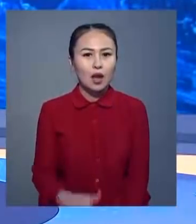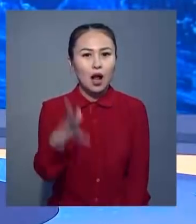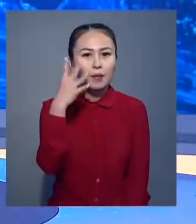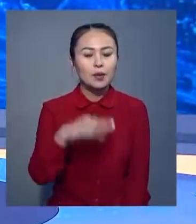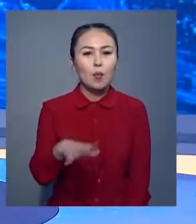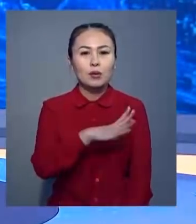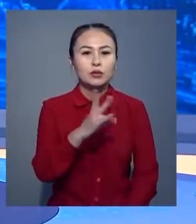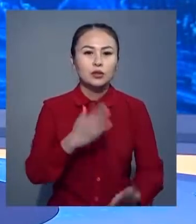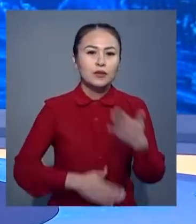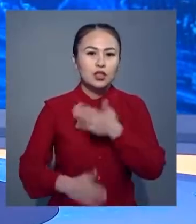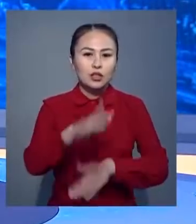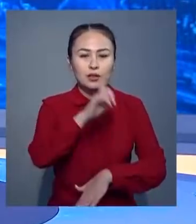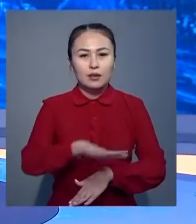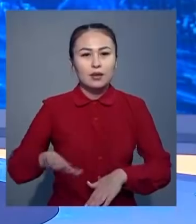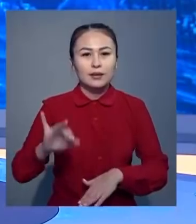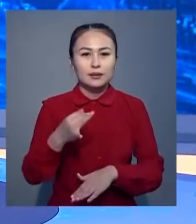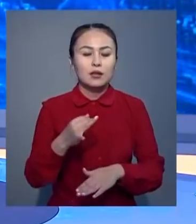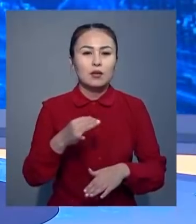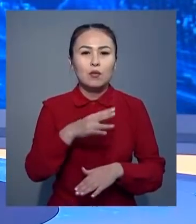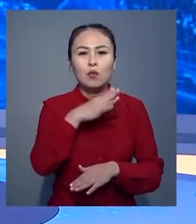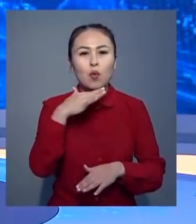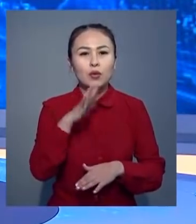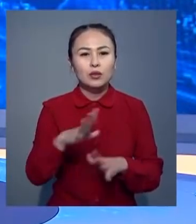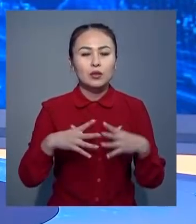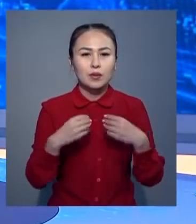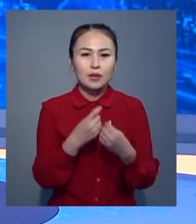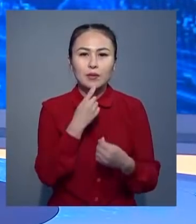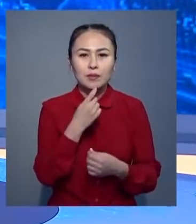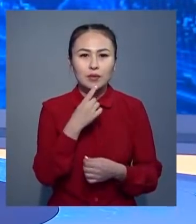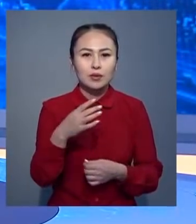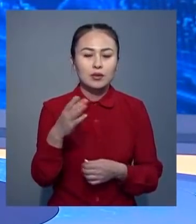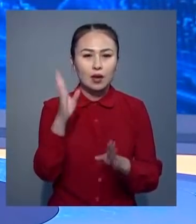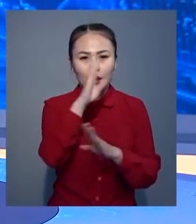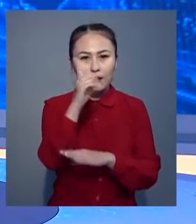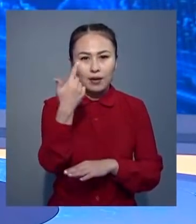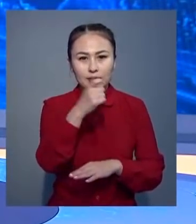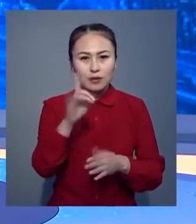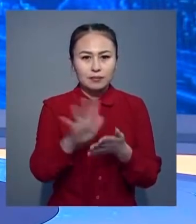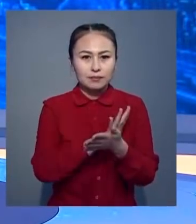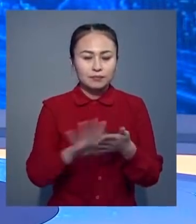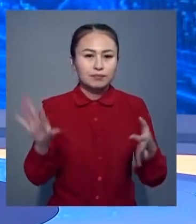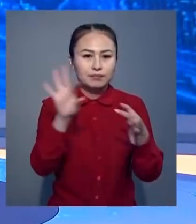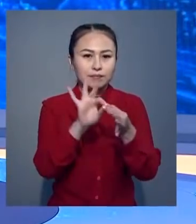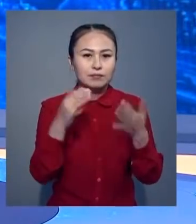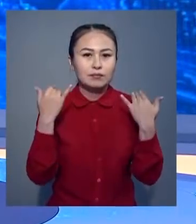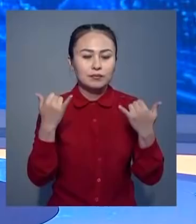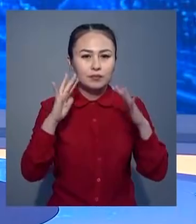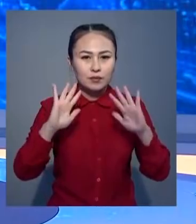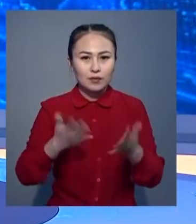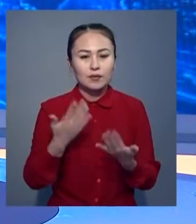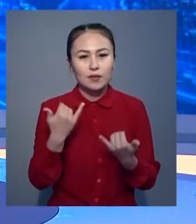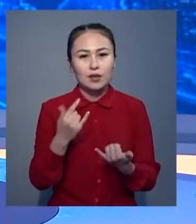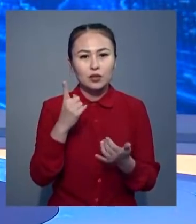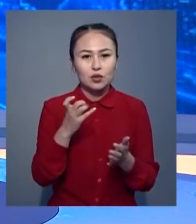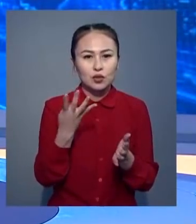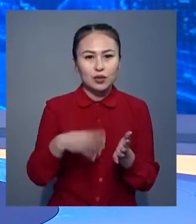Алматы облысында мүмкіндігі шектеулі жандар мен көппалалы тұрмысы төмен отбасылар табиғи газға тегін қосылып жатыр. Мәселен, бүгінге